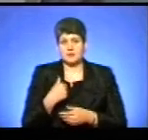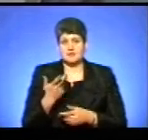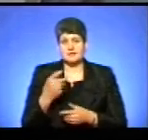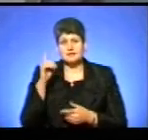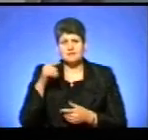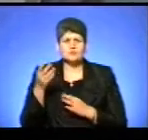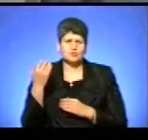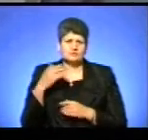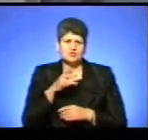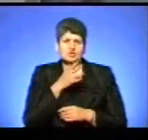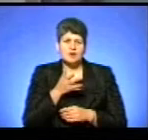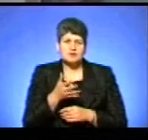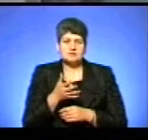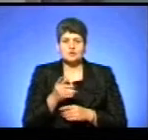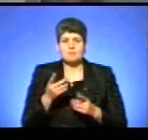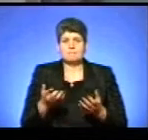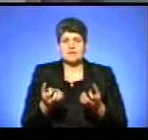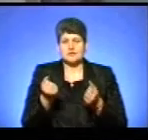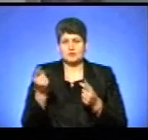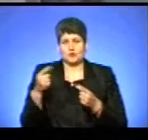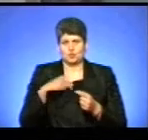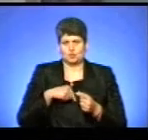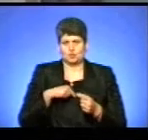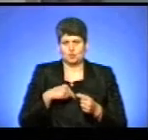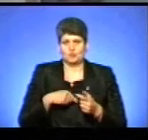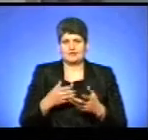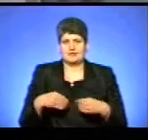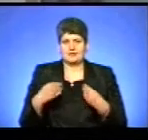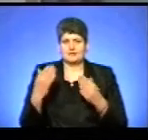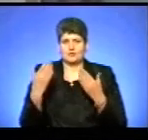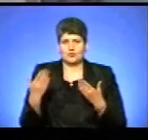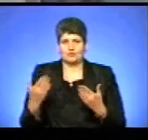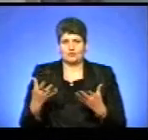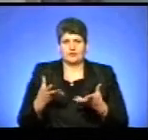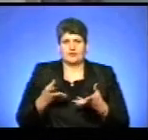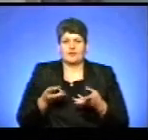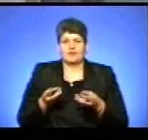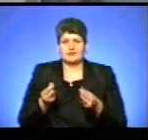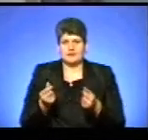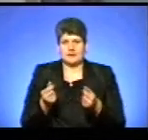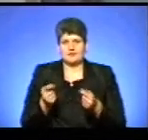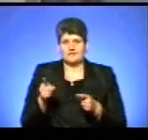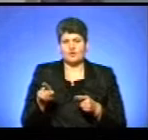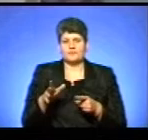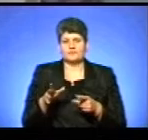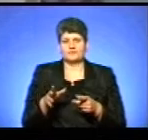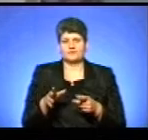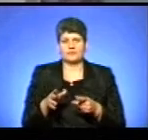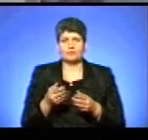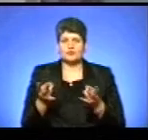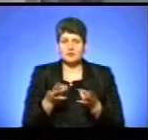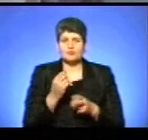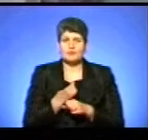знаємося вже довший час, і для того, щоб підтримати його бойовий дух, щоб, як кажуть, дати йому натхнення до його нелегкої і дуже потрібної